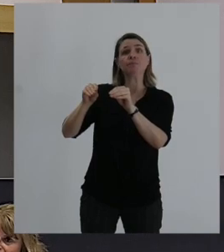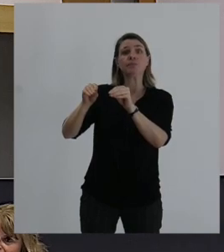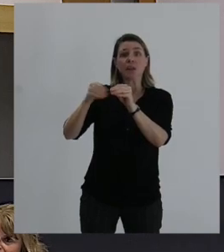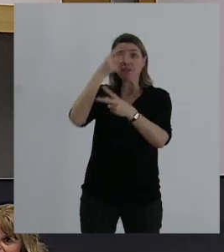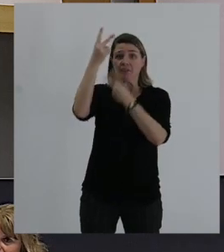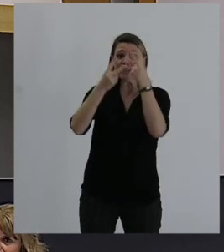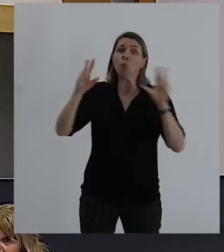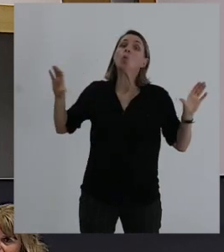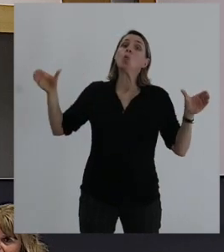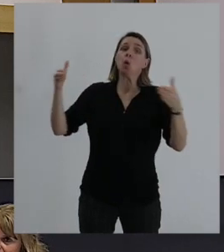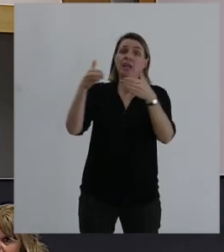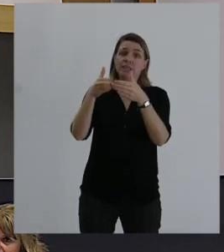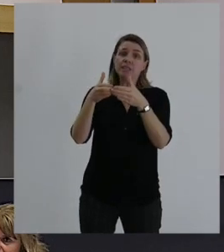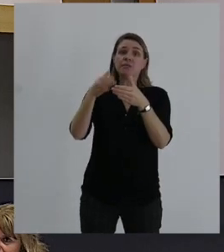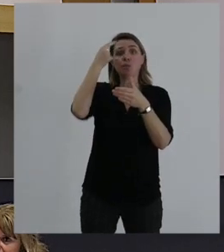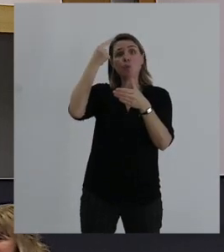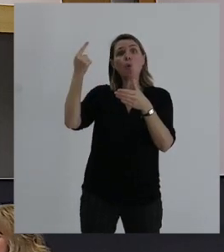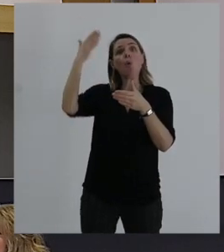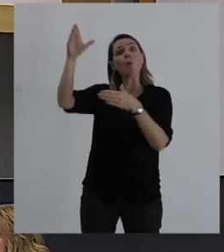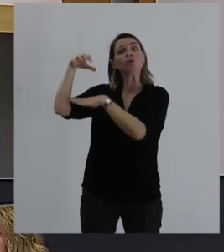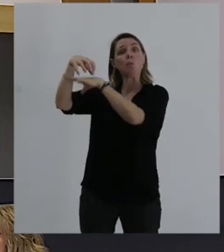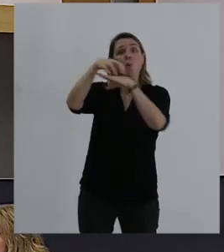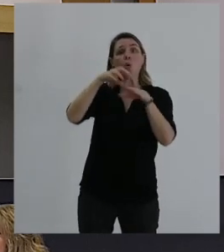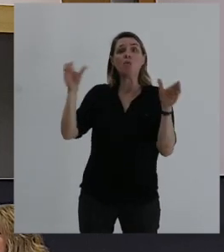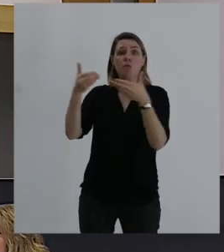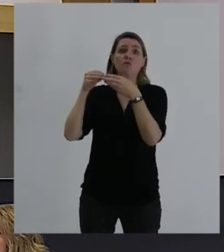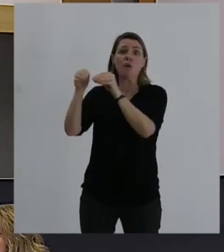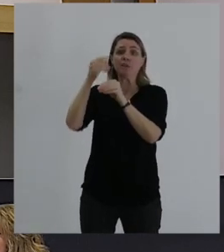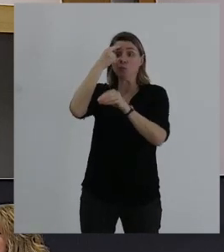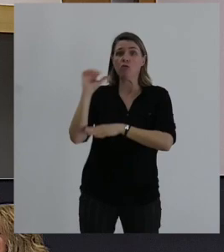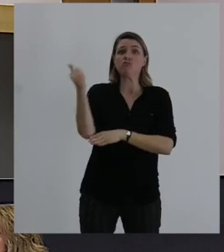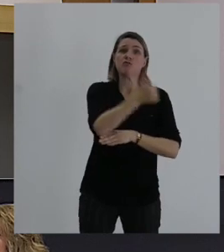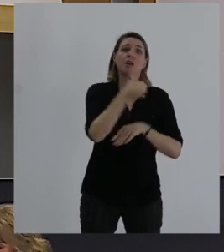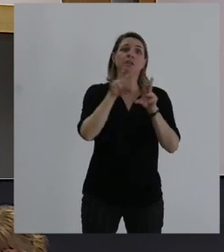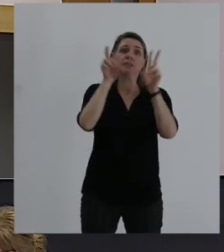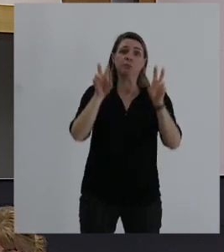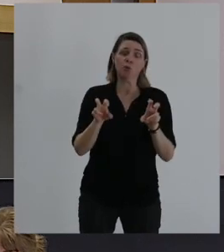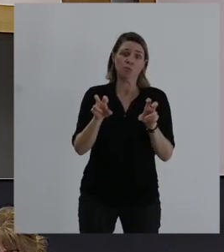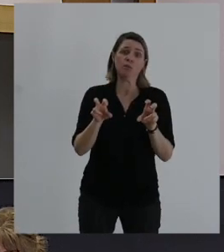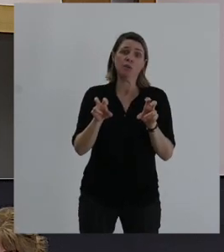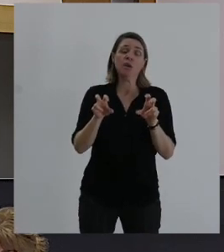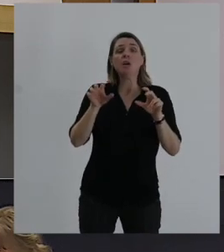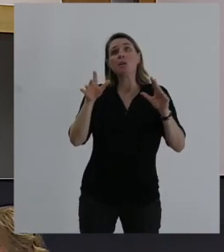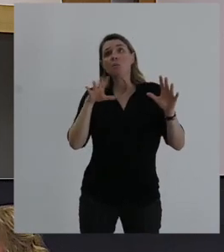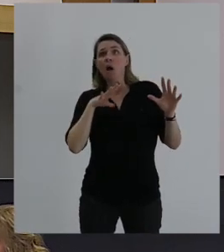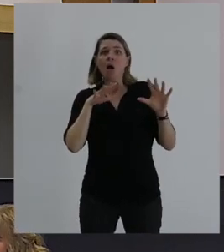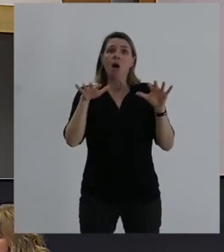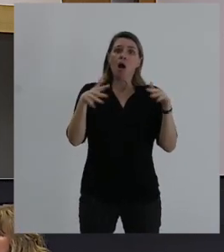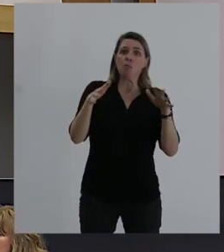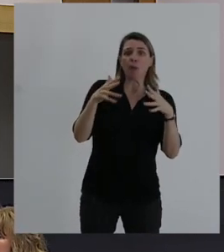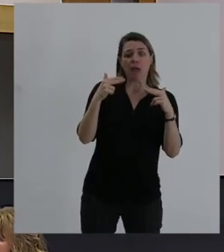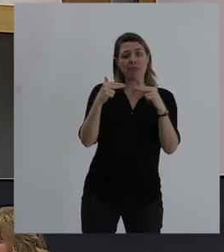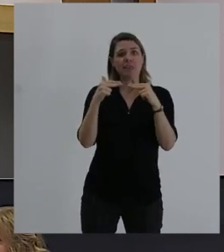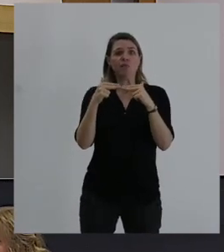vision collective de cette offre de formation pour que chaque diplôme en fait ait à peu près